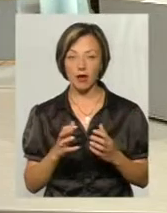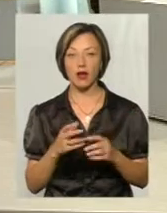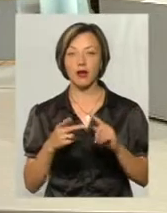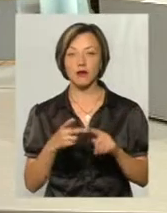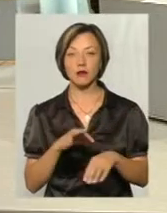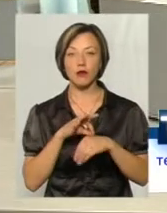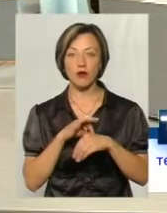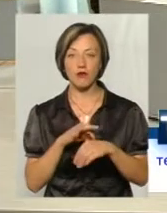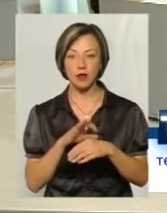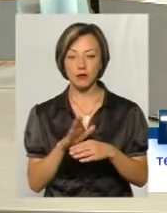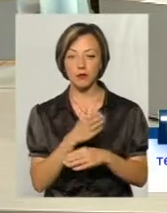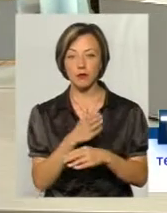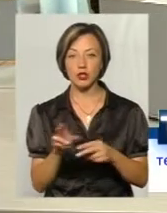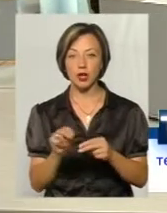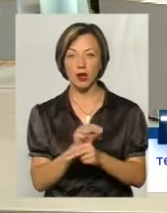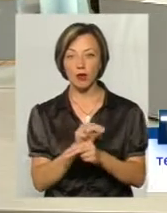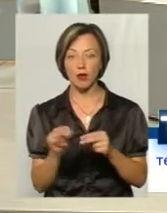від проведення міжремонтних,